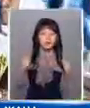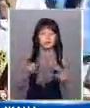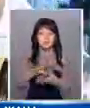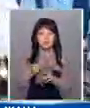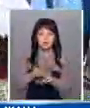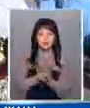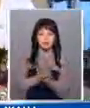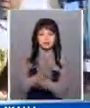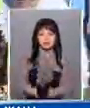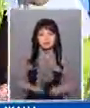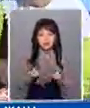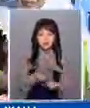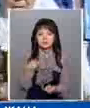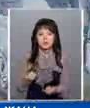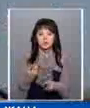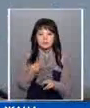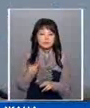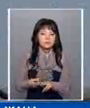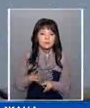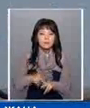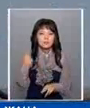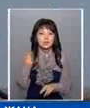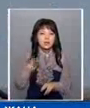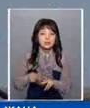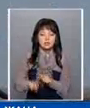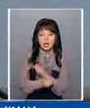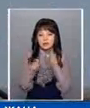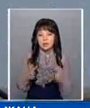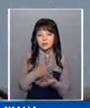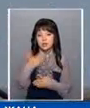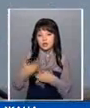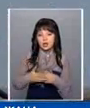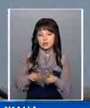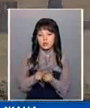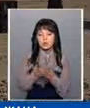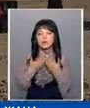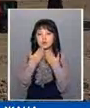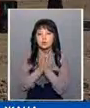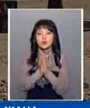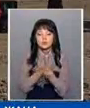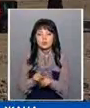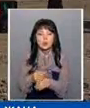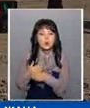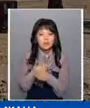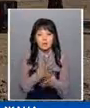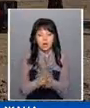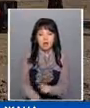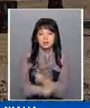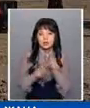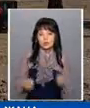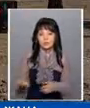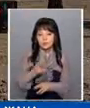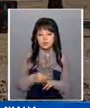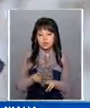жетелейтінін жеткізді. Бұрын соңды бұл ауылдарда мұндай спорт кешені болған емес, жергілікті кәсіпкерлердің көмегімен бой көтерді. Ашылу салтанатына